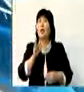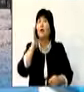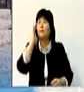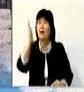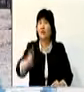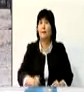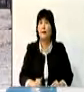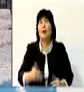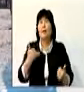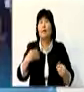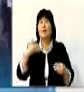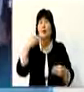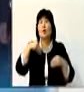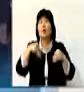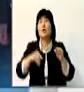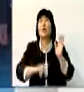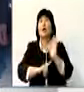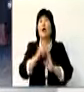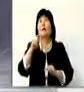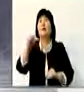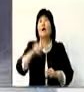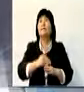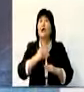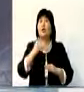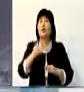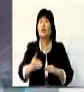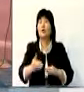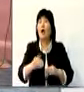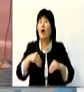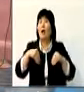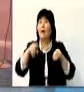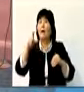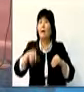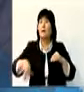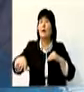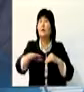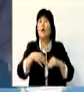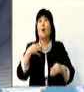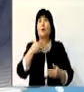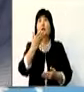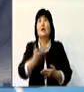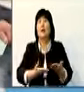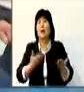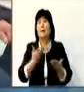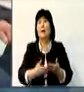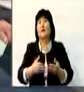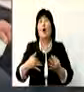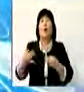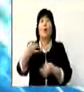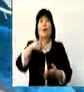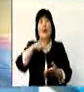қолданылмақ. Биыл күршегу науқаны бір аптаға кешеуілдеді. Агрономдар егіс таласында өзекті мәселелерді ортаға